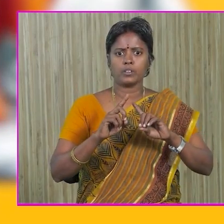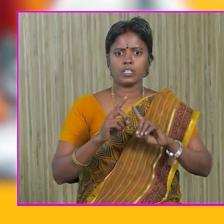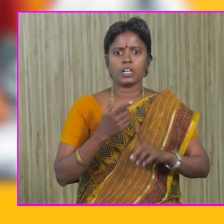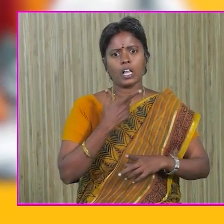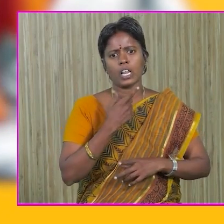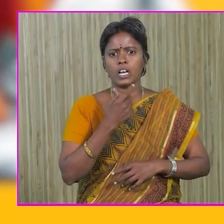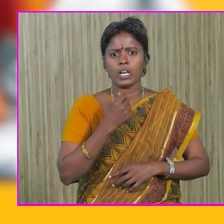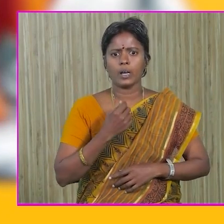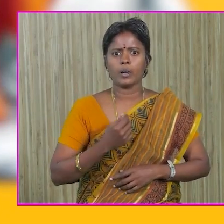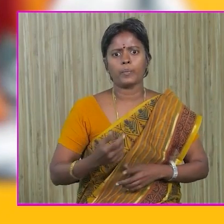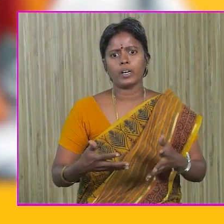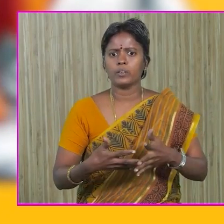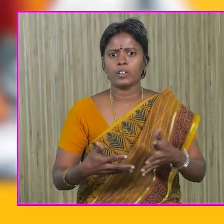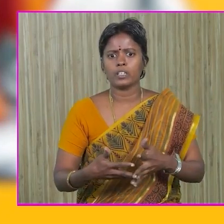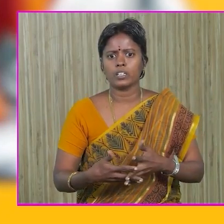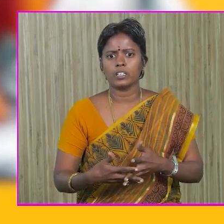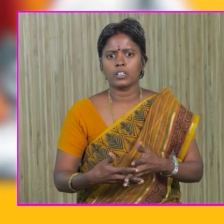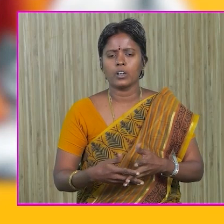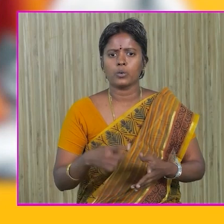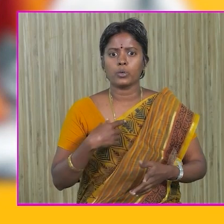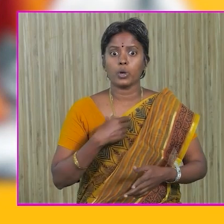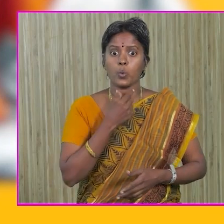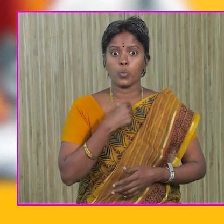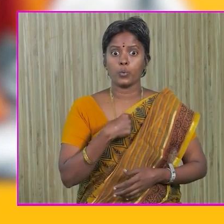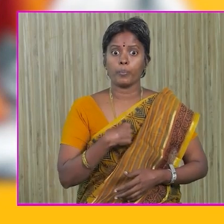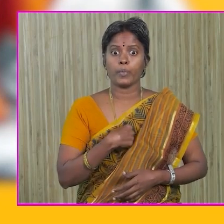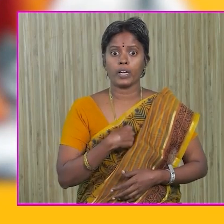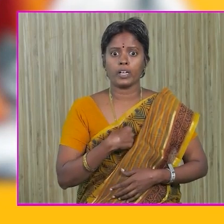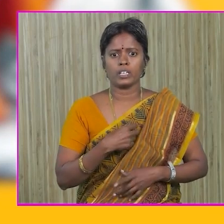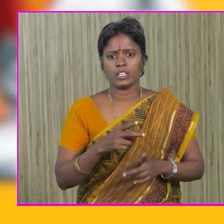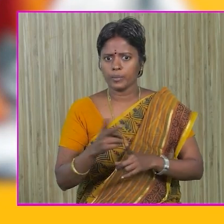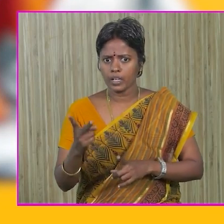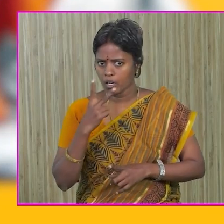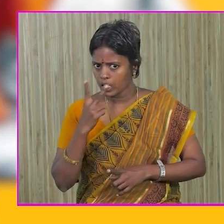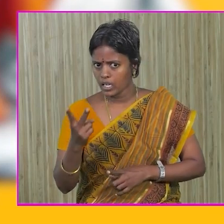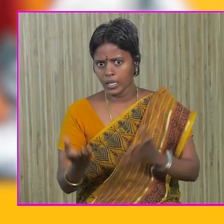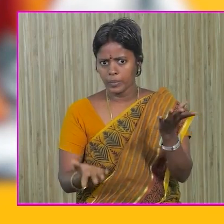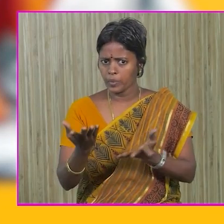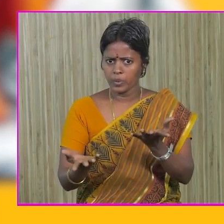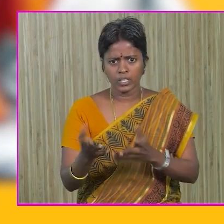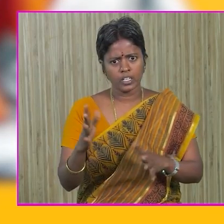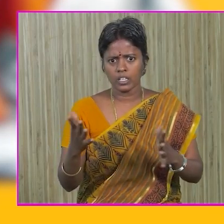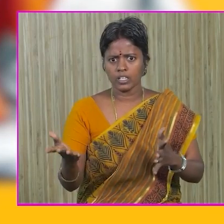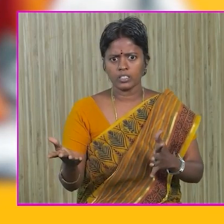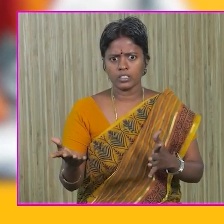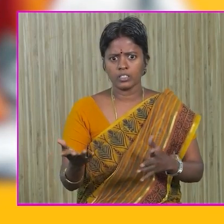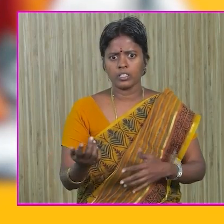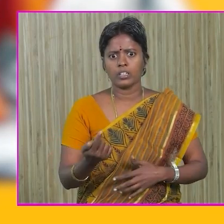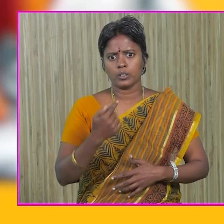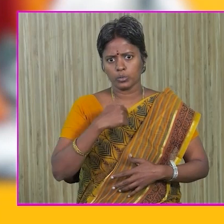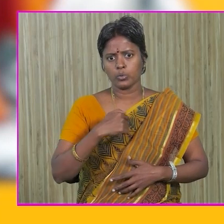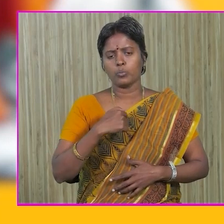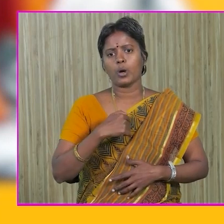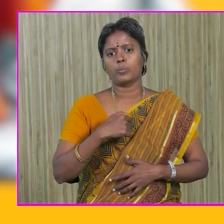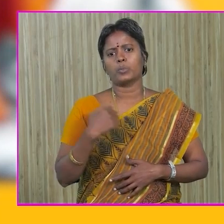அப்பொழுது அவர்களின் உண்மையான இயல்புகளை அல்லது குணங்களை நம்மால் எடை போட இயலாது. நமக்கு ஒரு துன்பம்